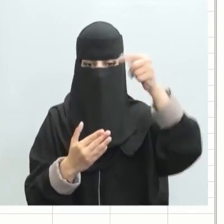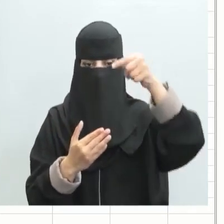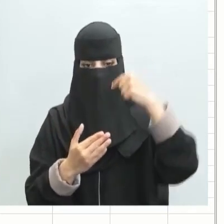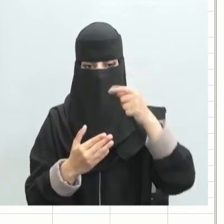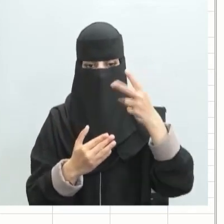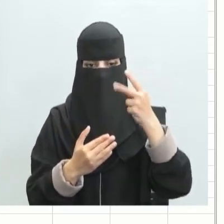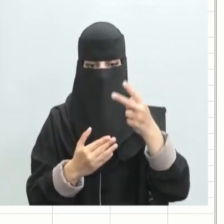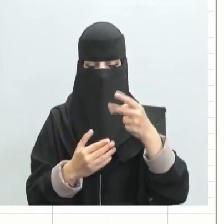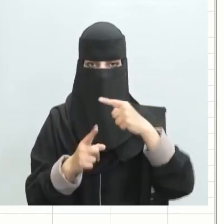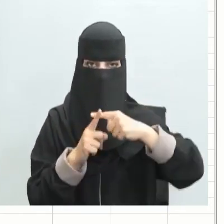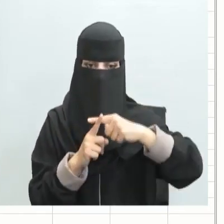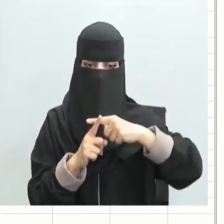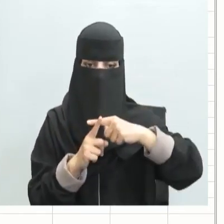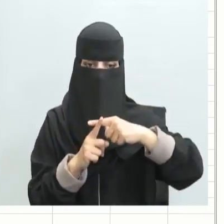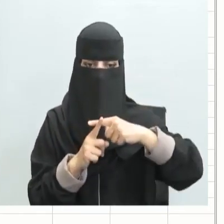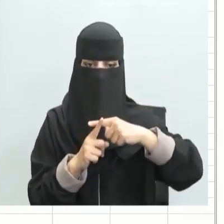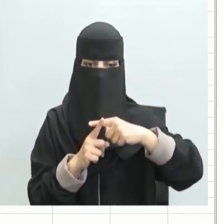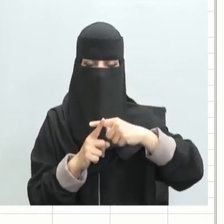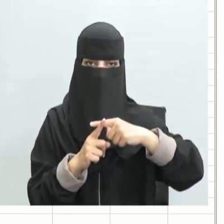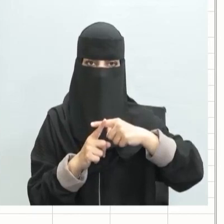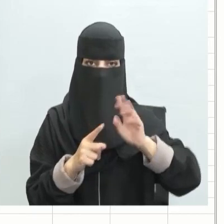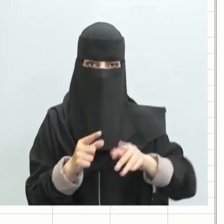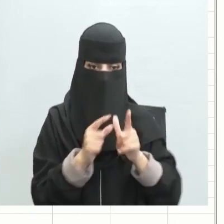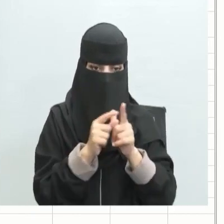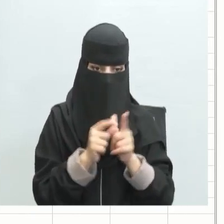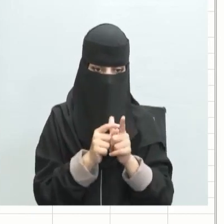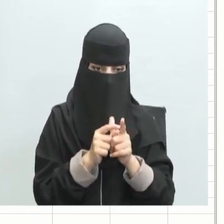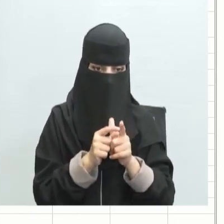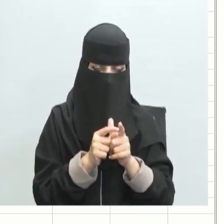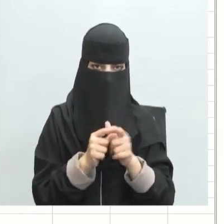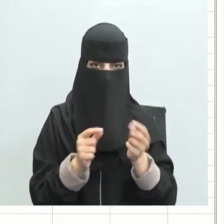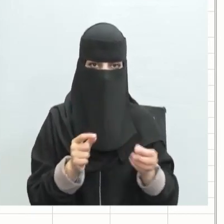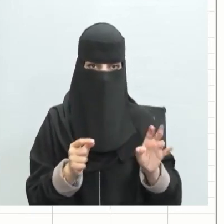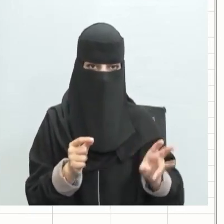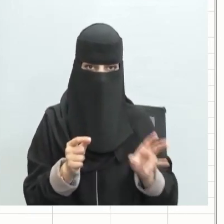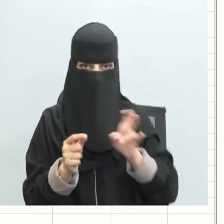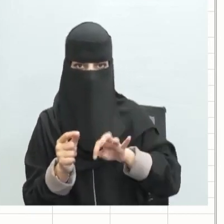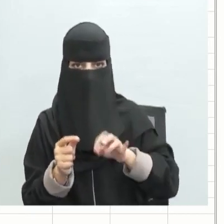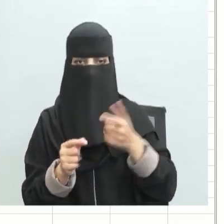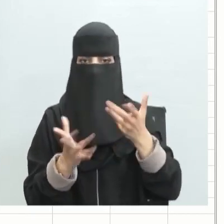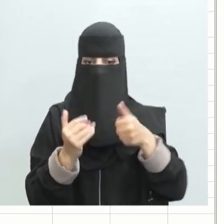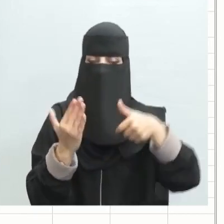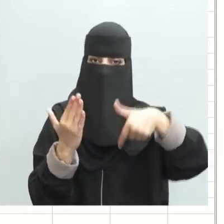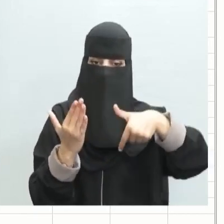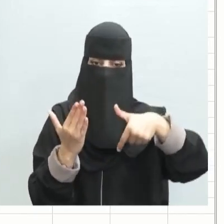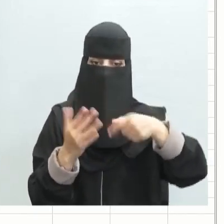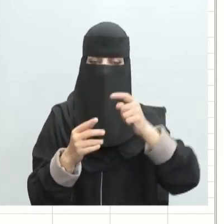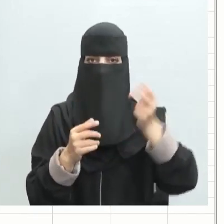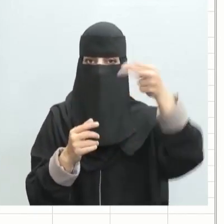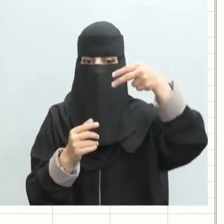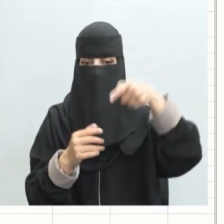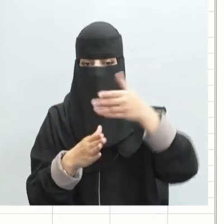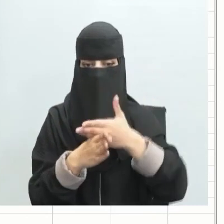اثنين زائدا نروح للبي ونفس الشي نضغط شفت مع العدد سته وبعدين نضغط اثنين بهذا